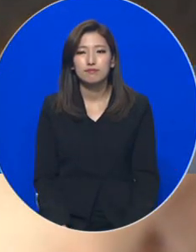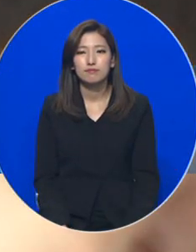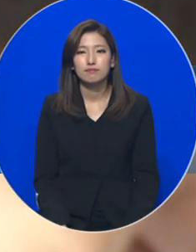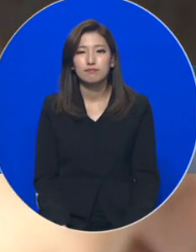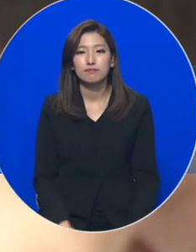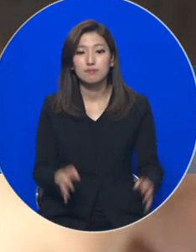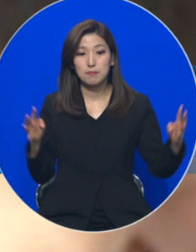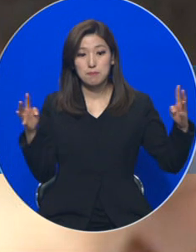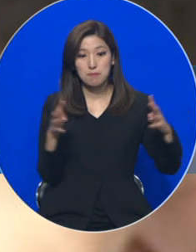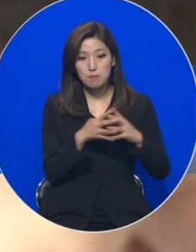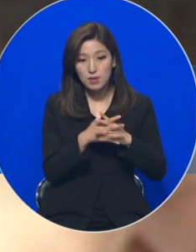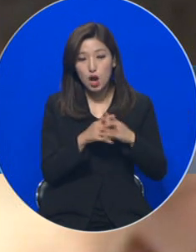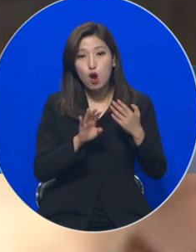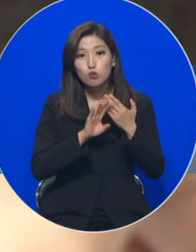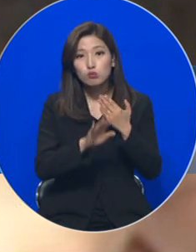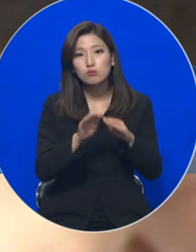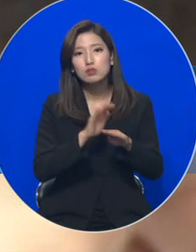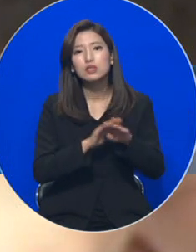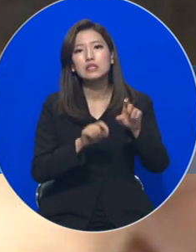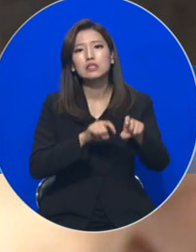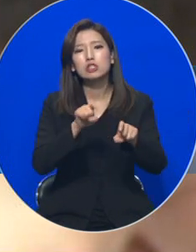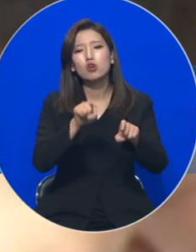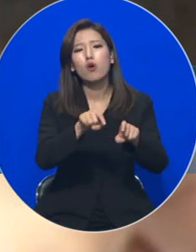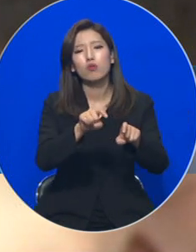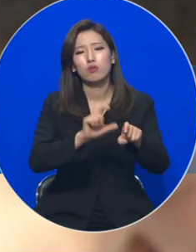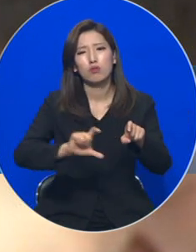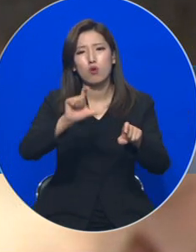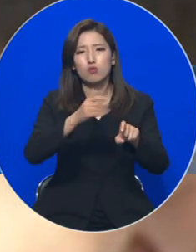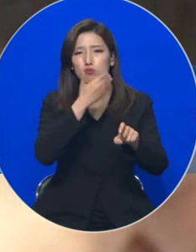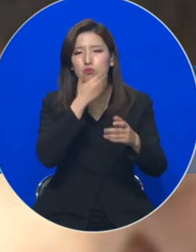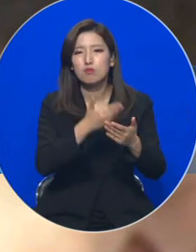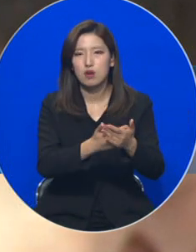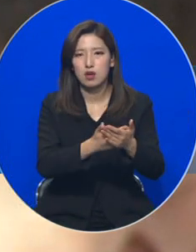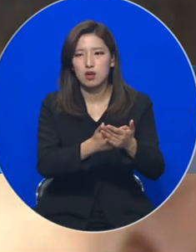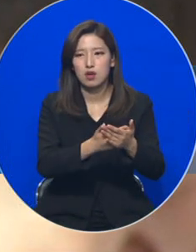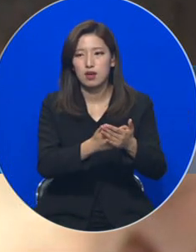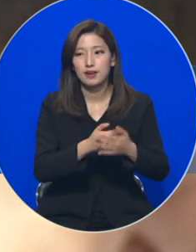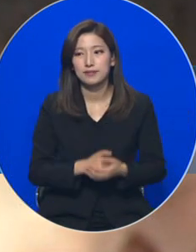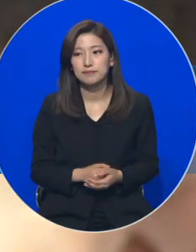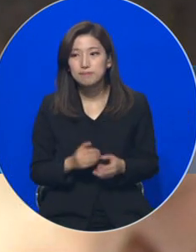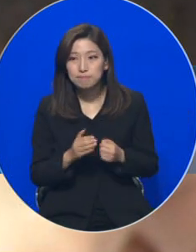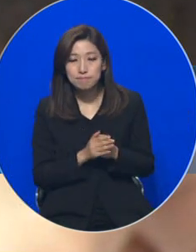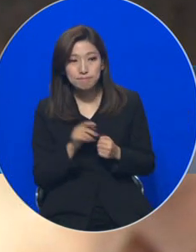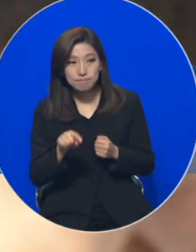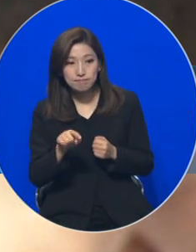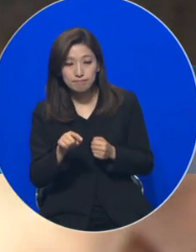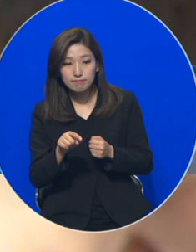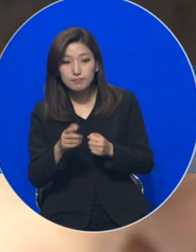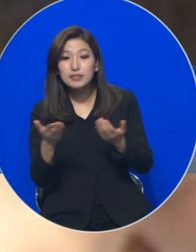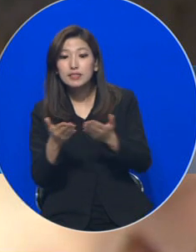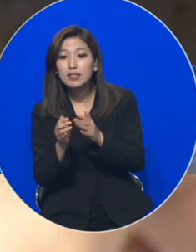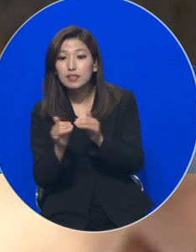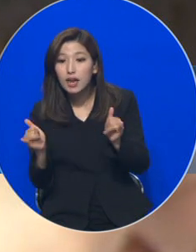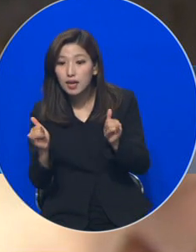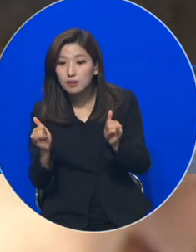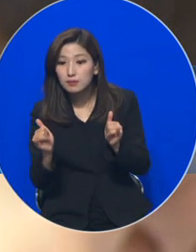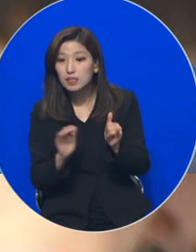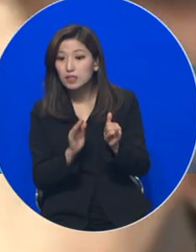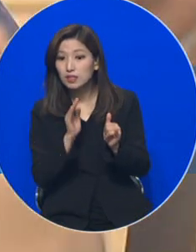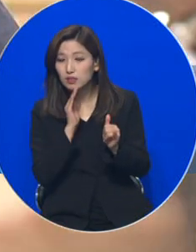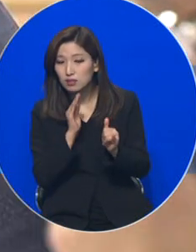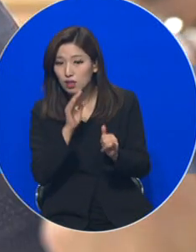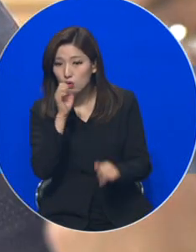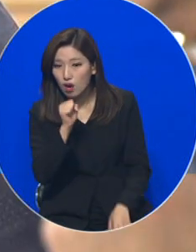중요한데 이후에 계속해서 실태 파악 그리고 이제 당사자들의 직접적인 좀 그